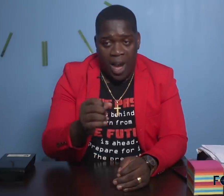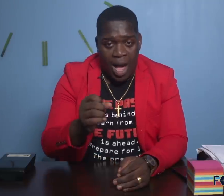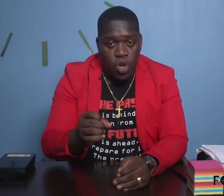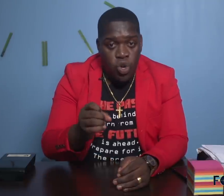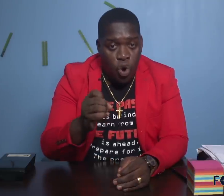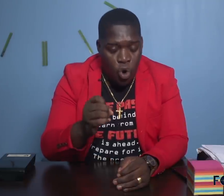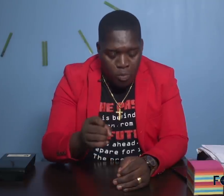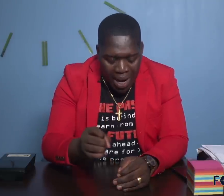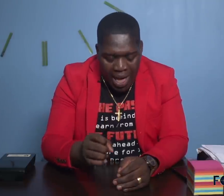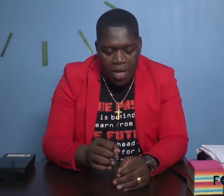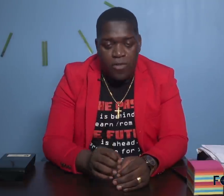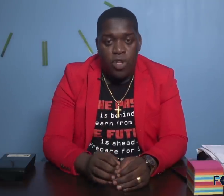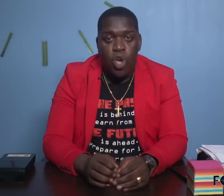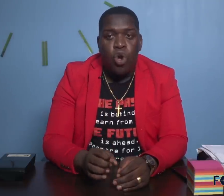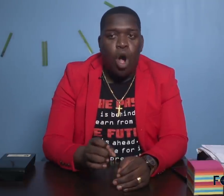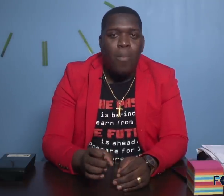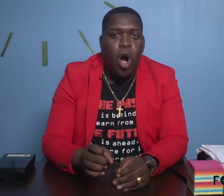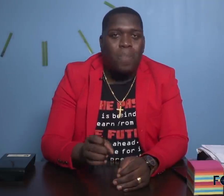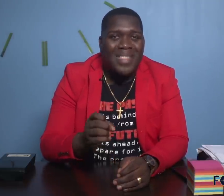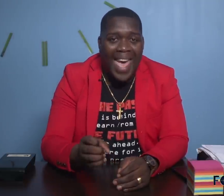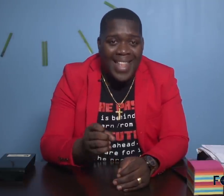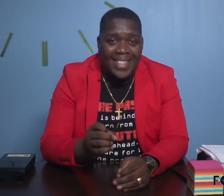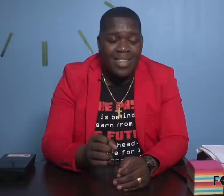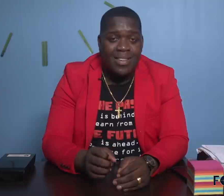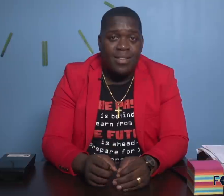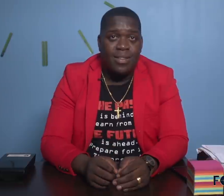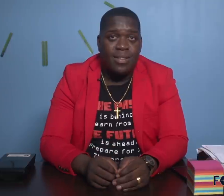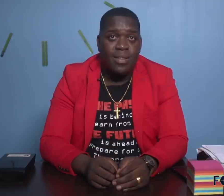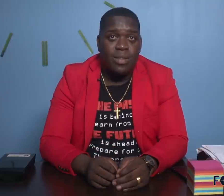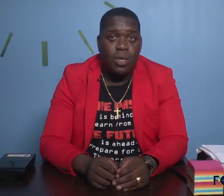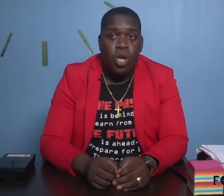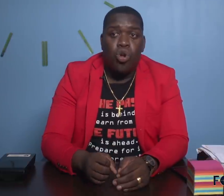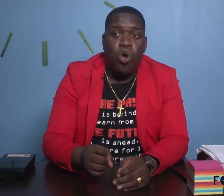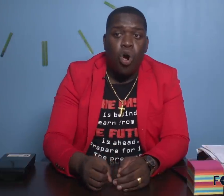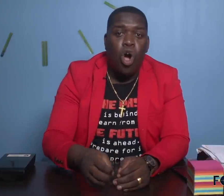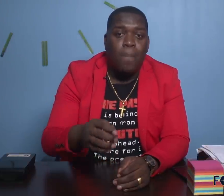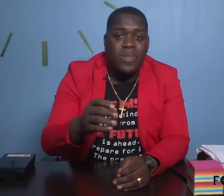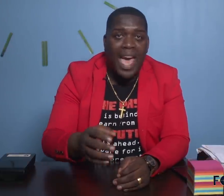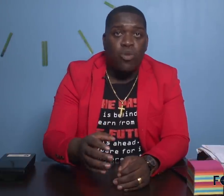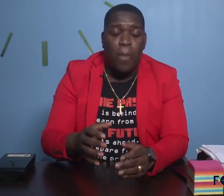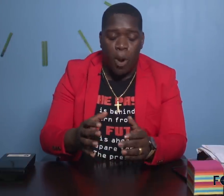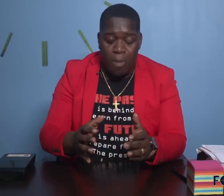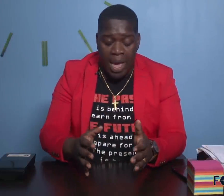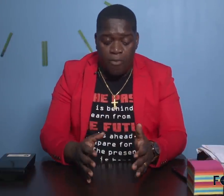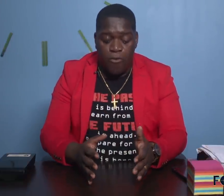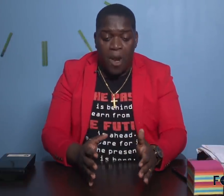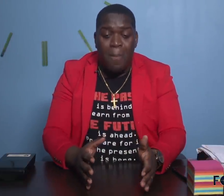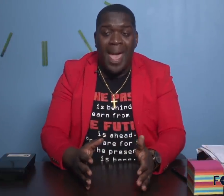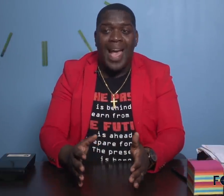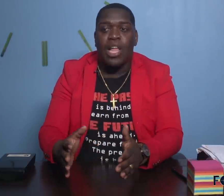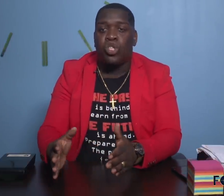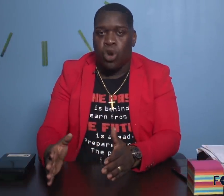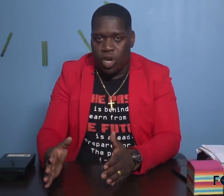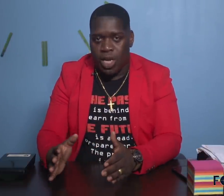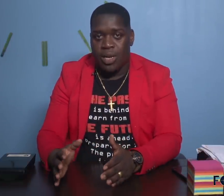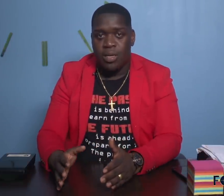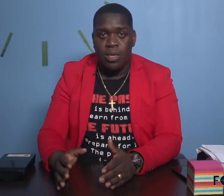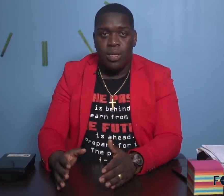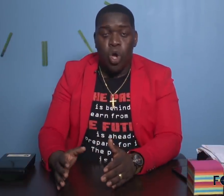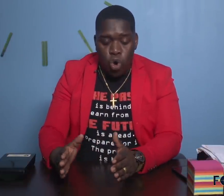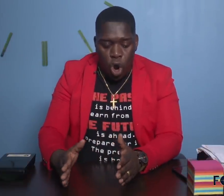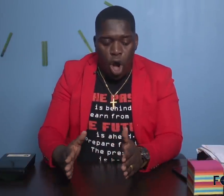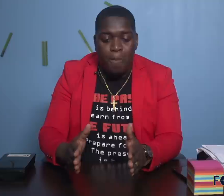We vragen u ook beleefd, kom op tijd. Kom op tijd, we proberen voor mij a